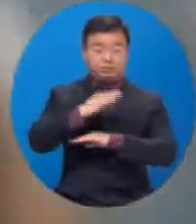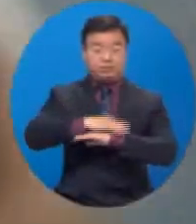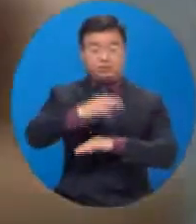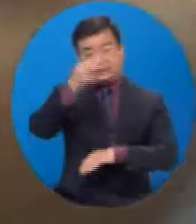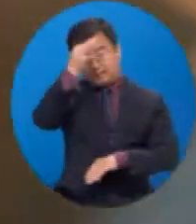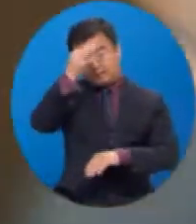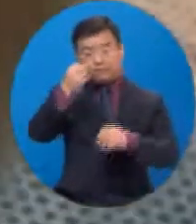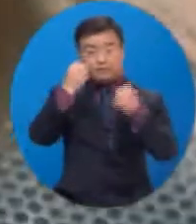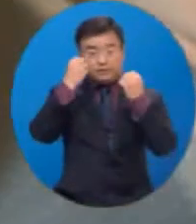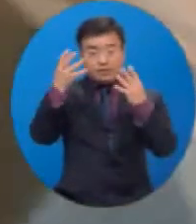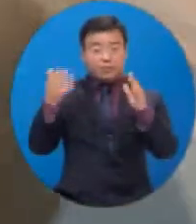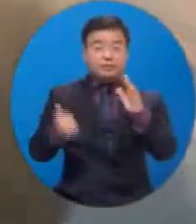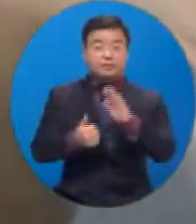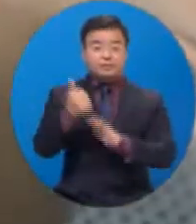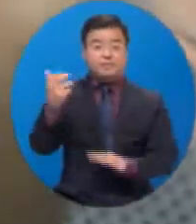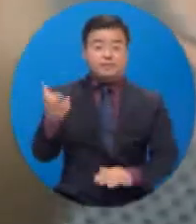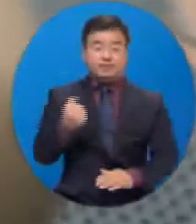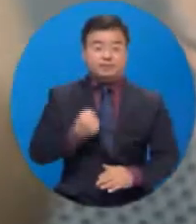있습니다.